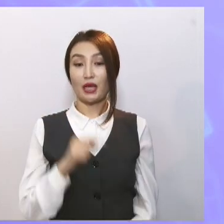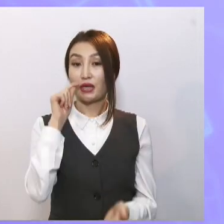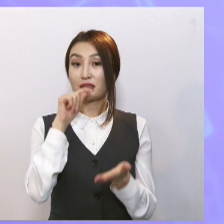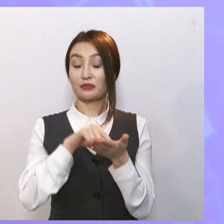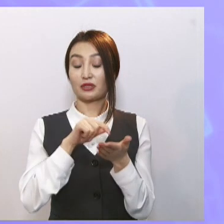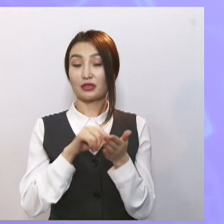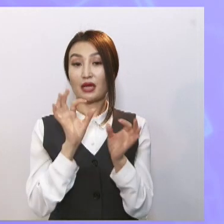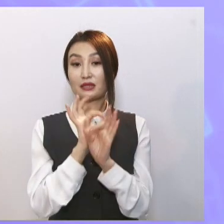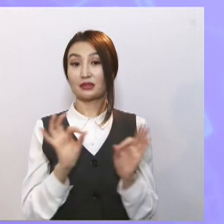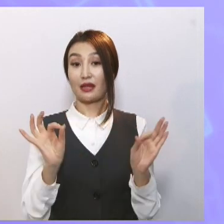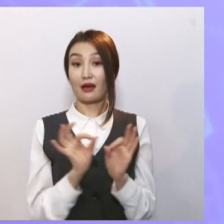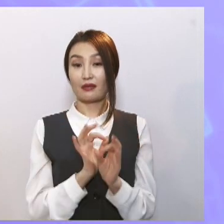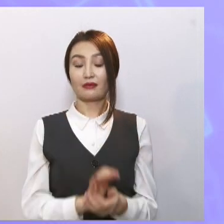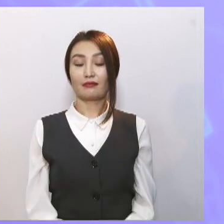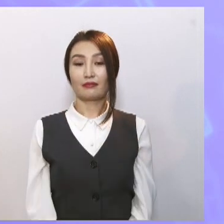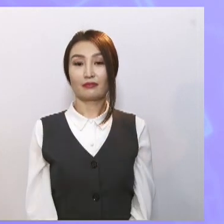Чымчыктардын сайраганычы?